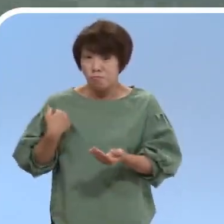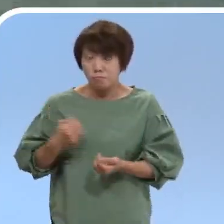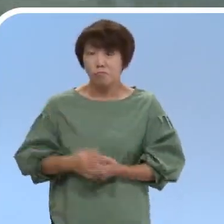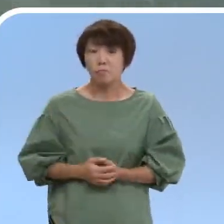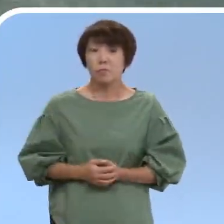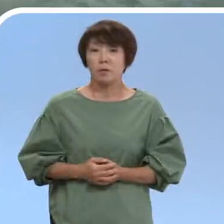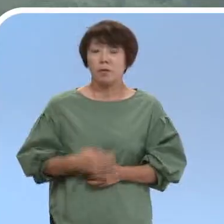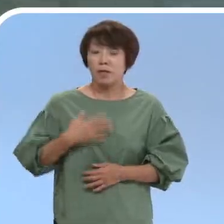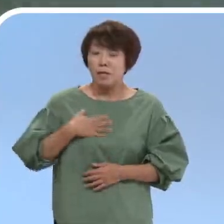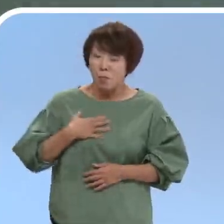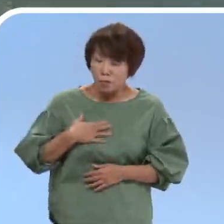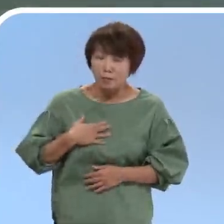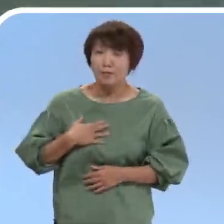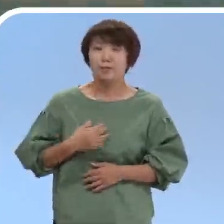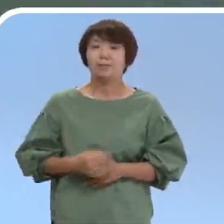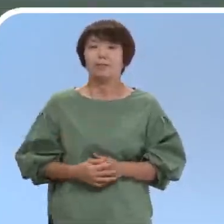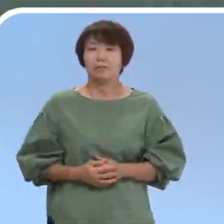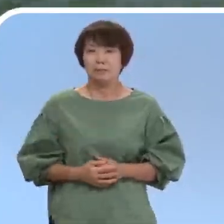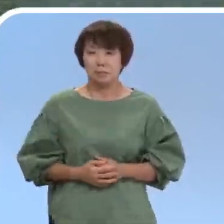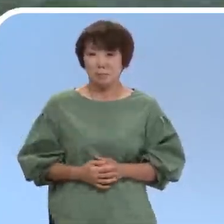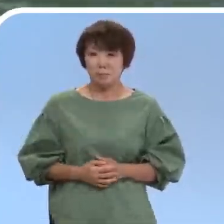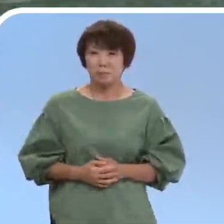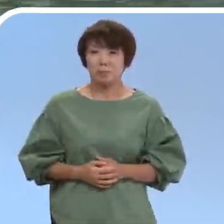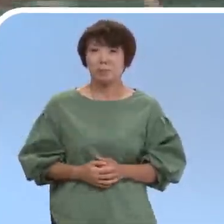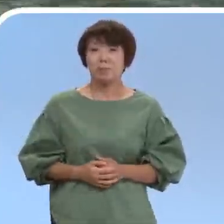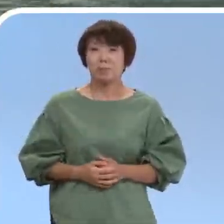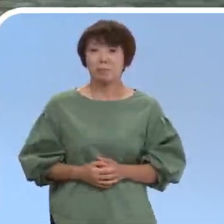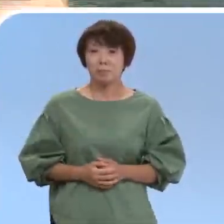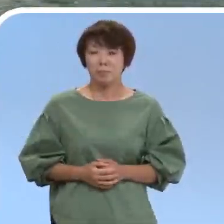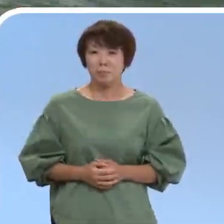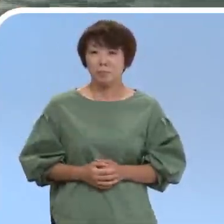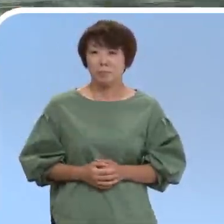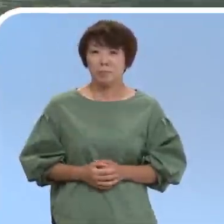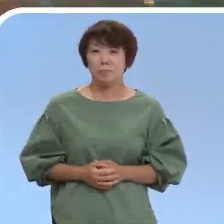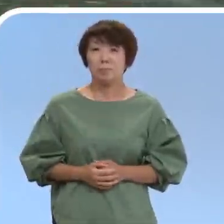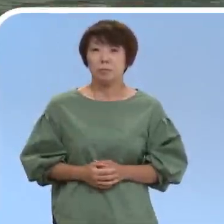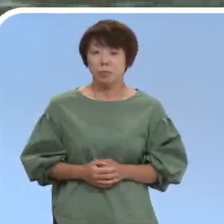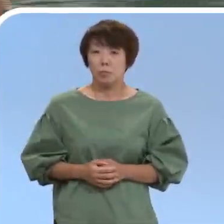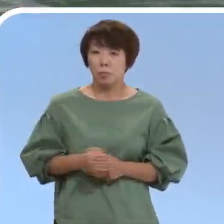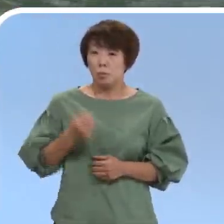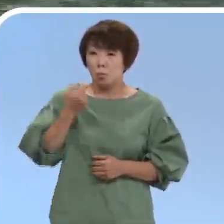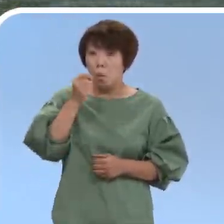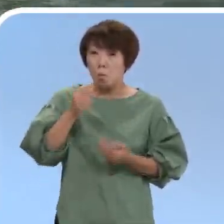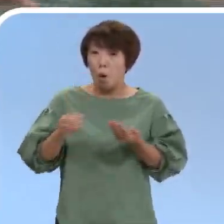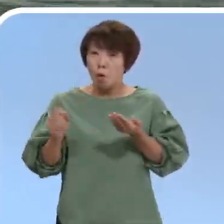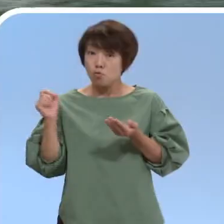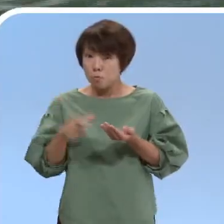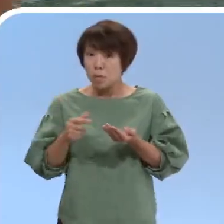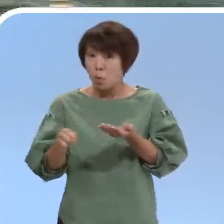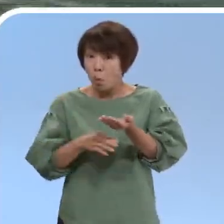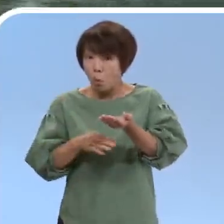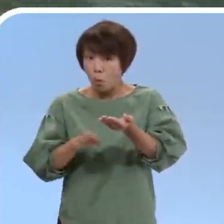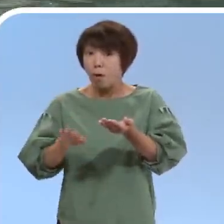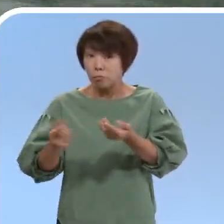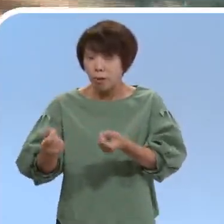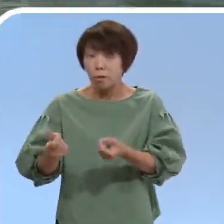デンジャン、気持ちいい。ドンデンジャン、結構早くない